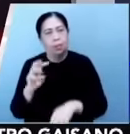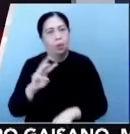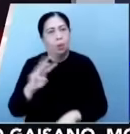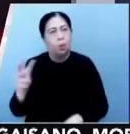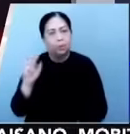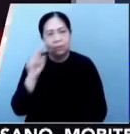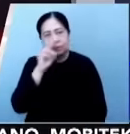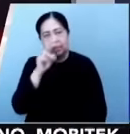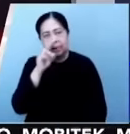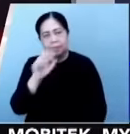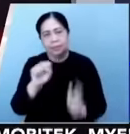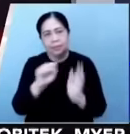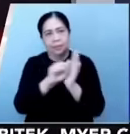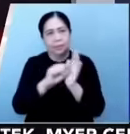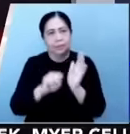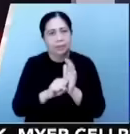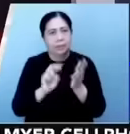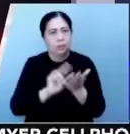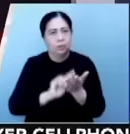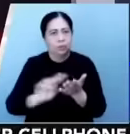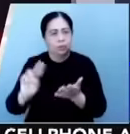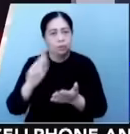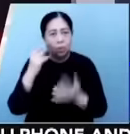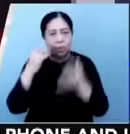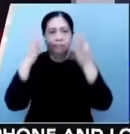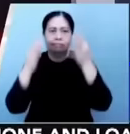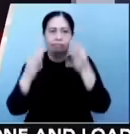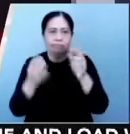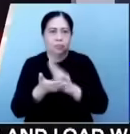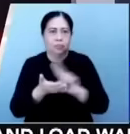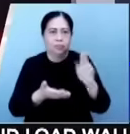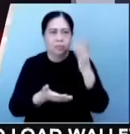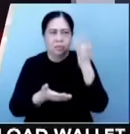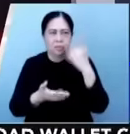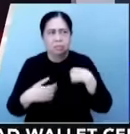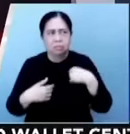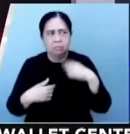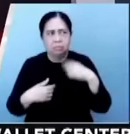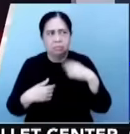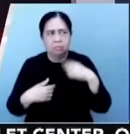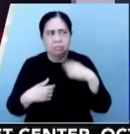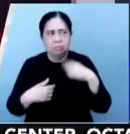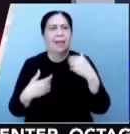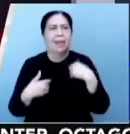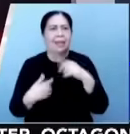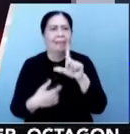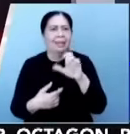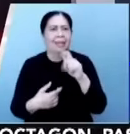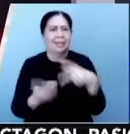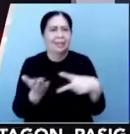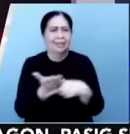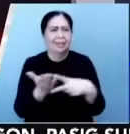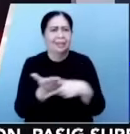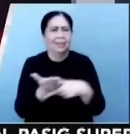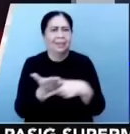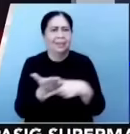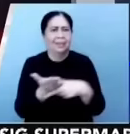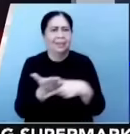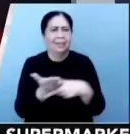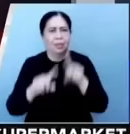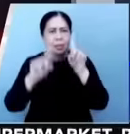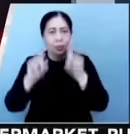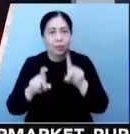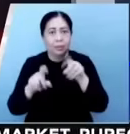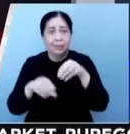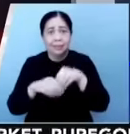State University. Itong pasya ng universidad matapos madiskubring may nag-leak umano ng mga tanong sa